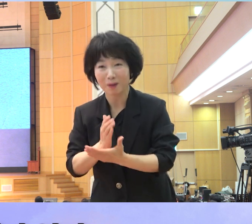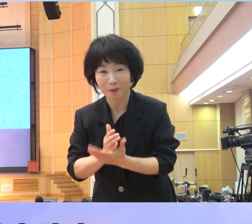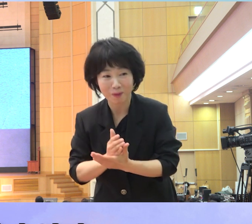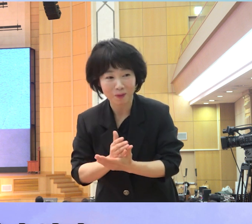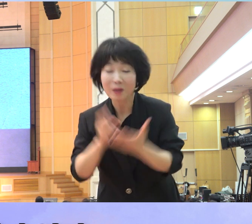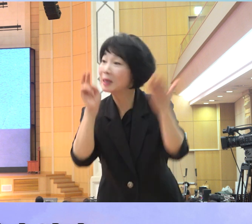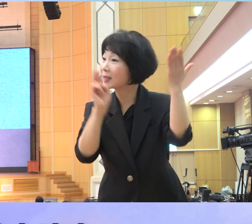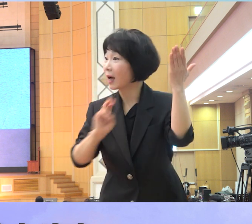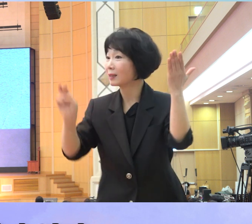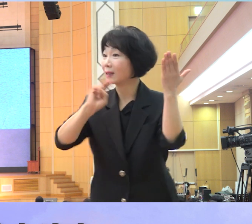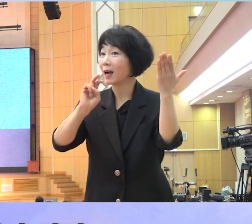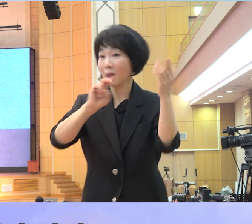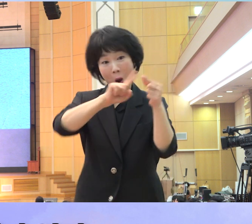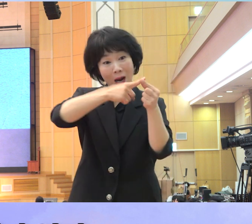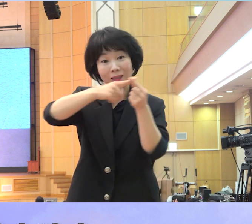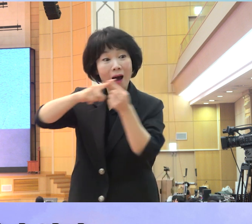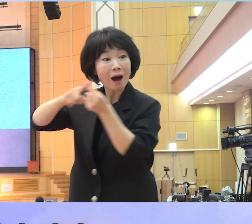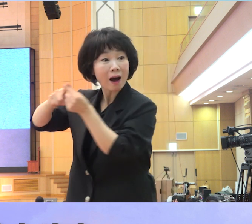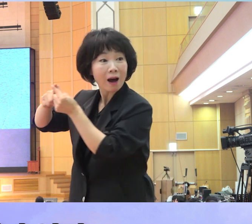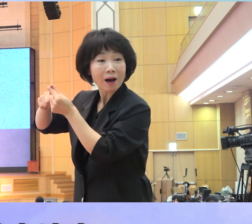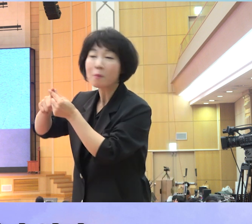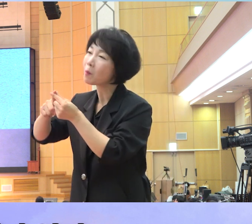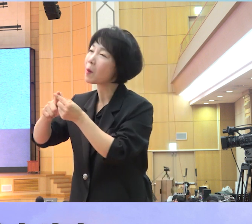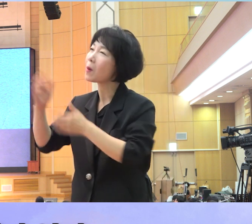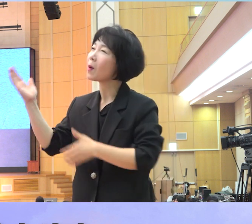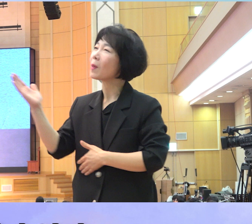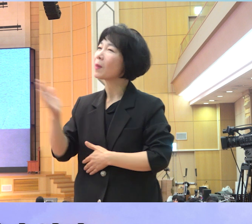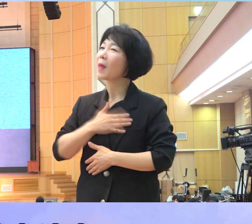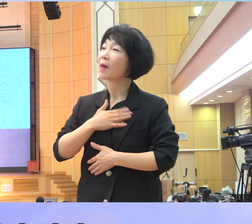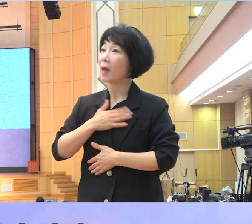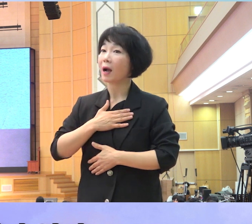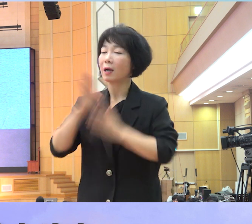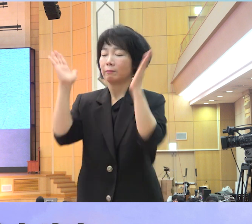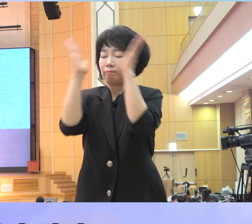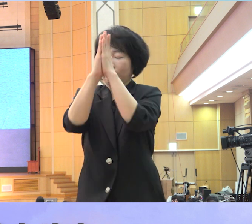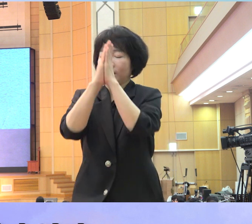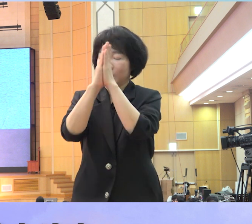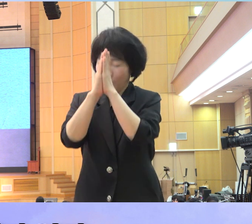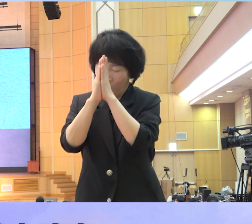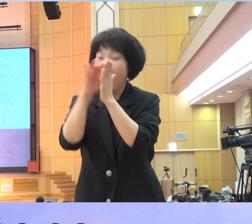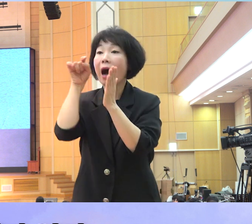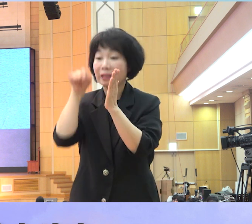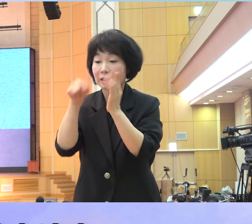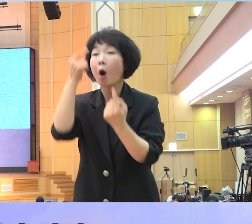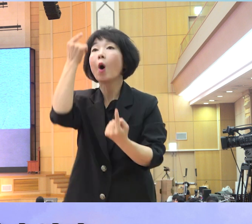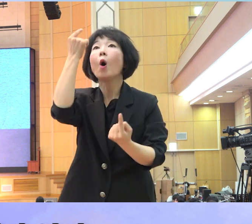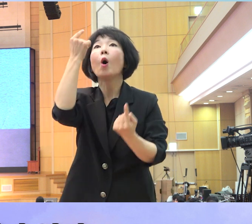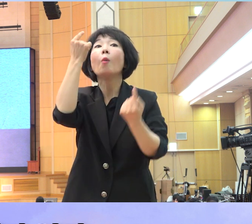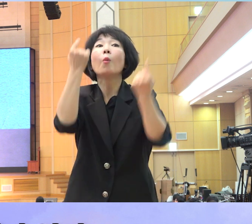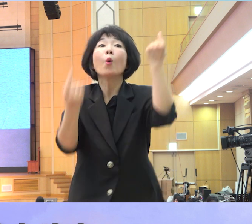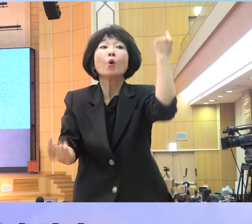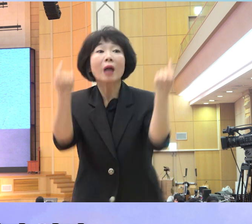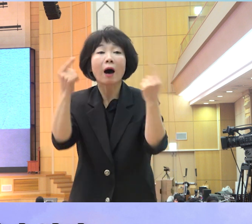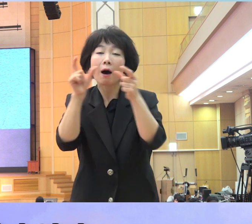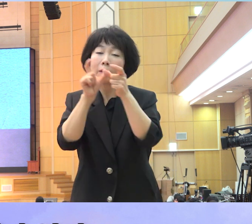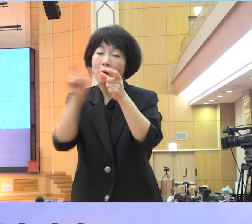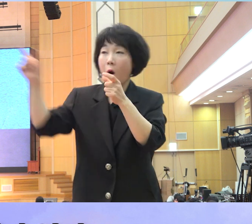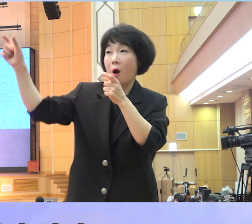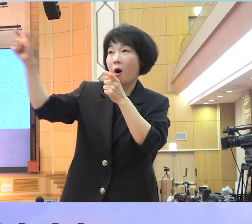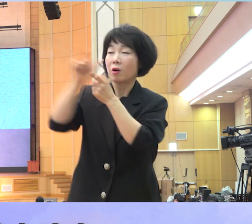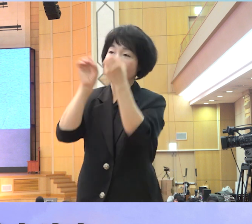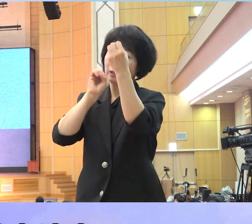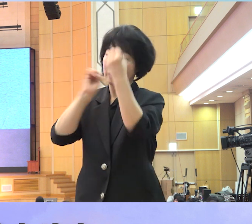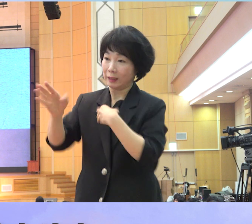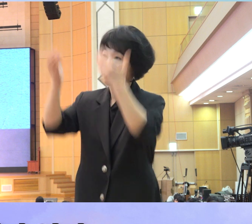이런 찬양이 있거든요. 나의 기도하는 것보다